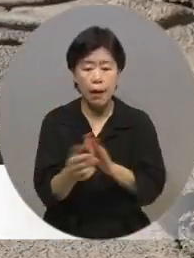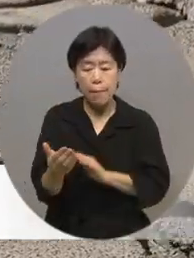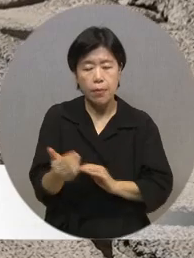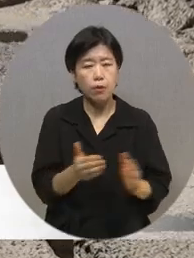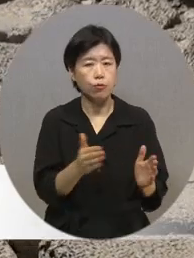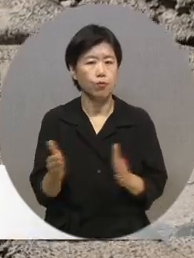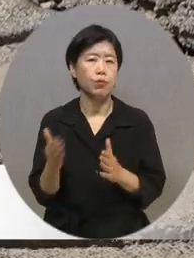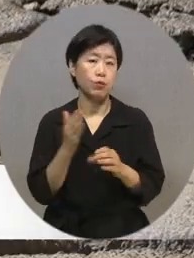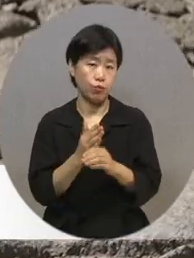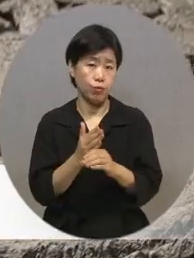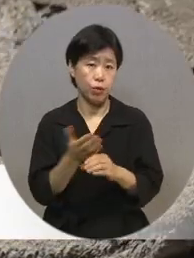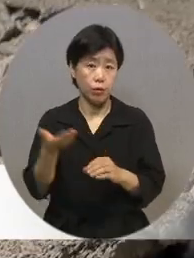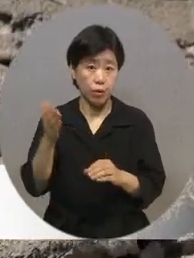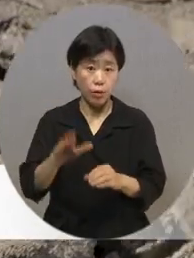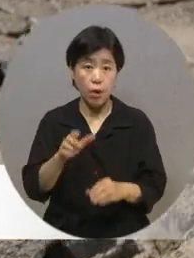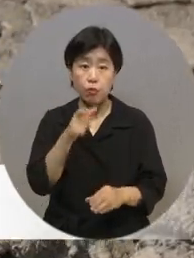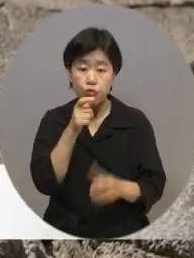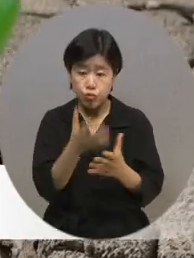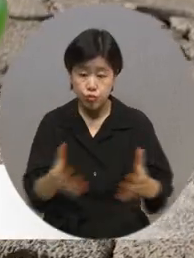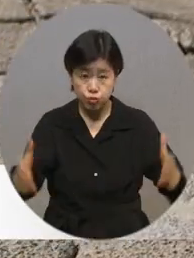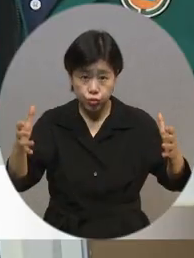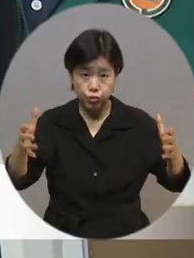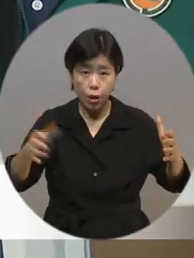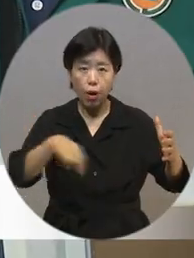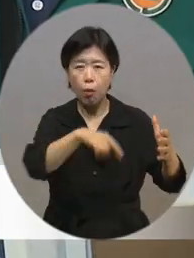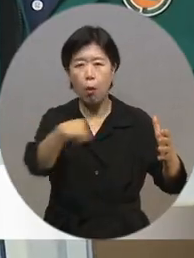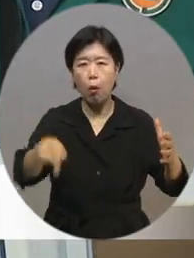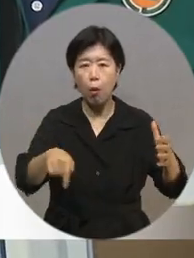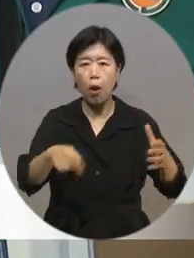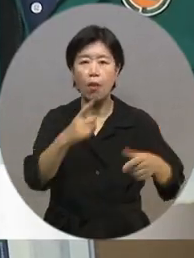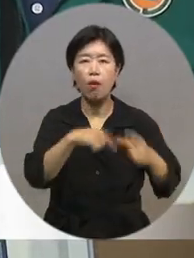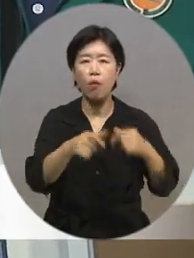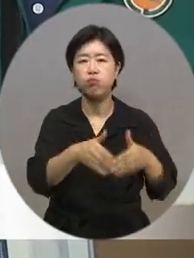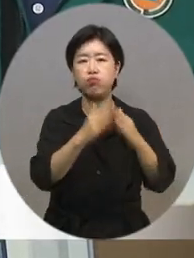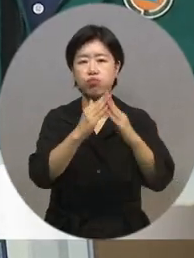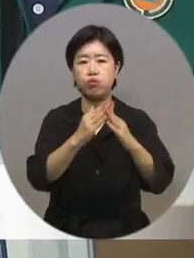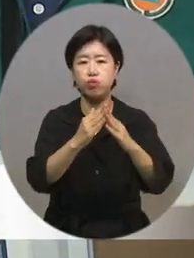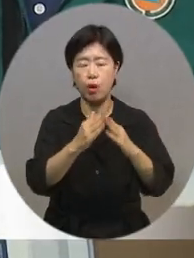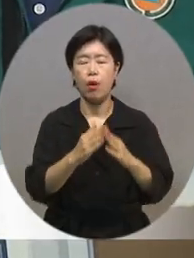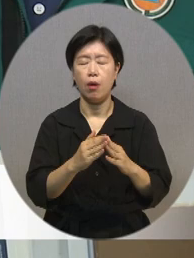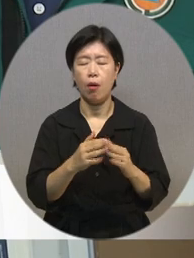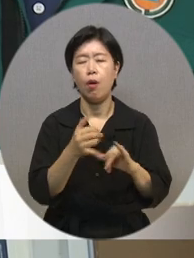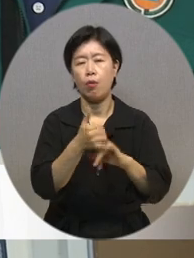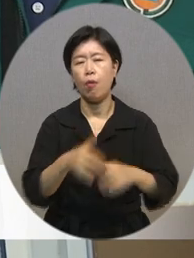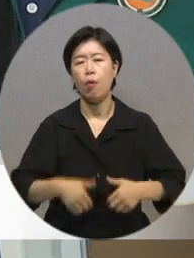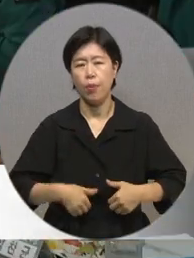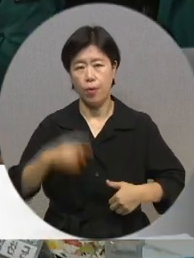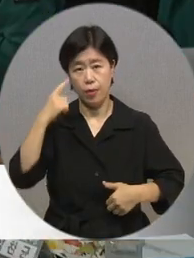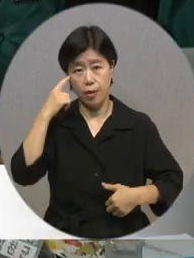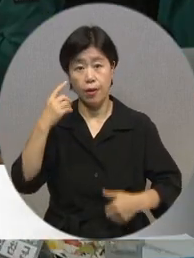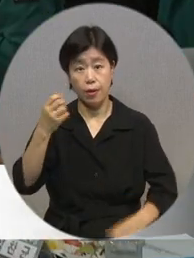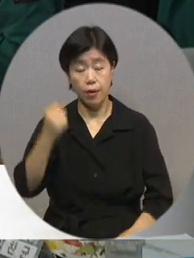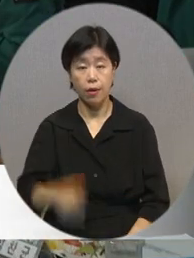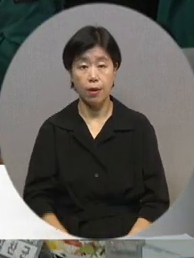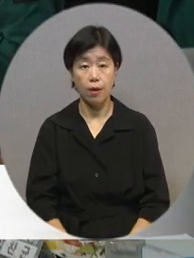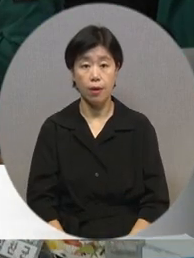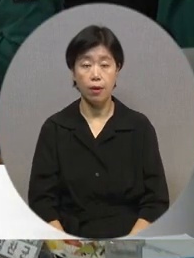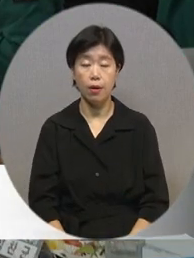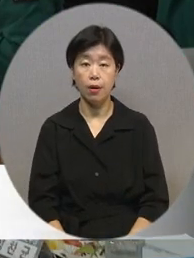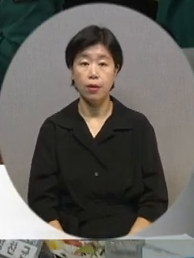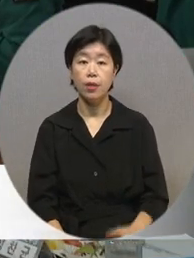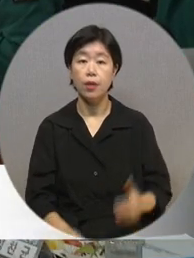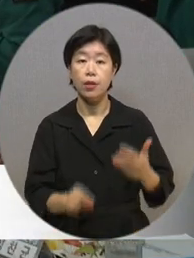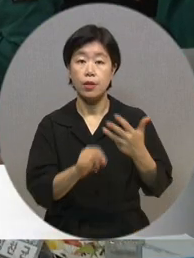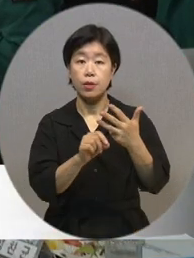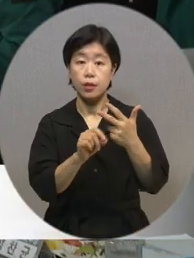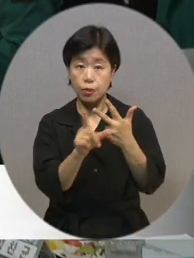있으나 추가적인 물그릇 확보 없이는 직면한 물 문제를 감당할 수 없다고 판단해 지난달 30일